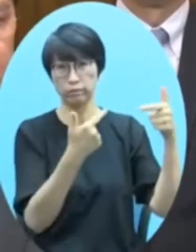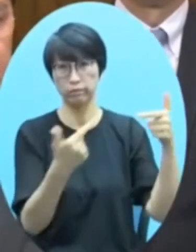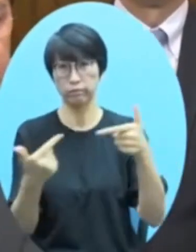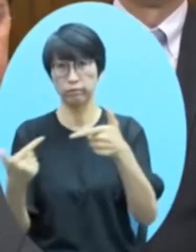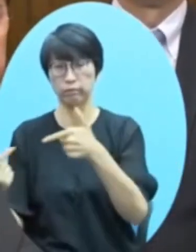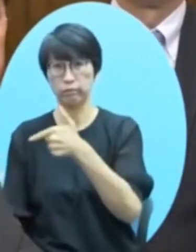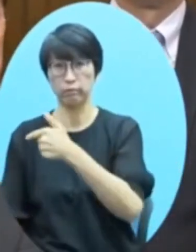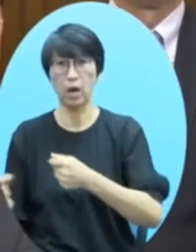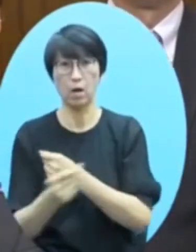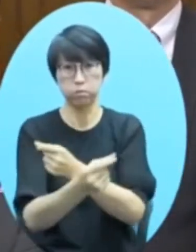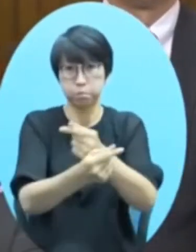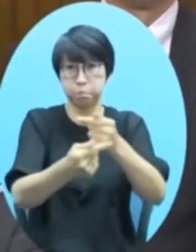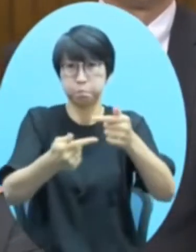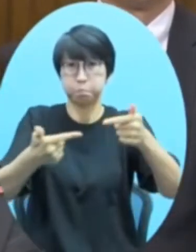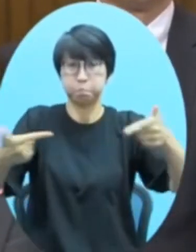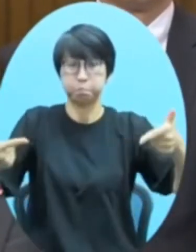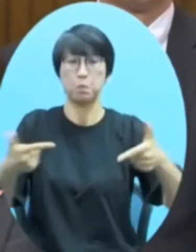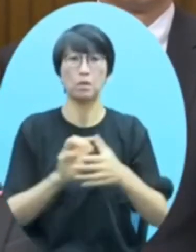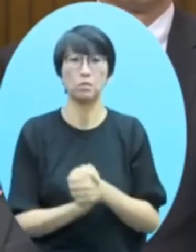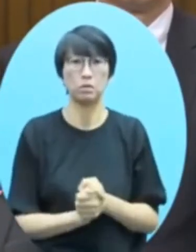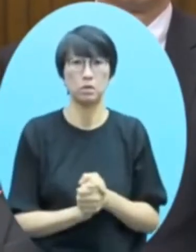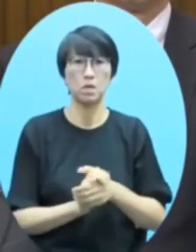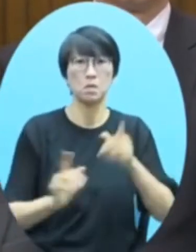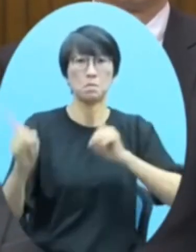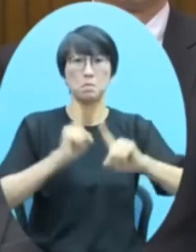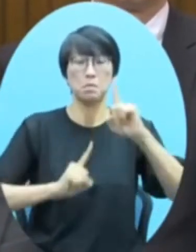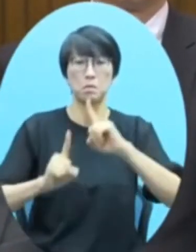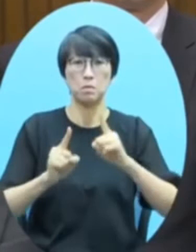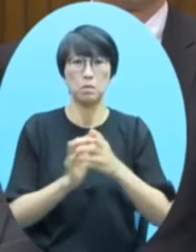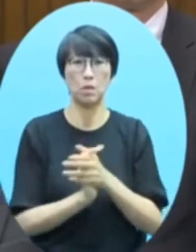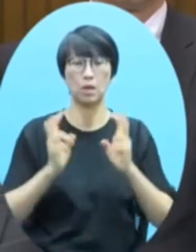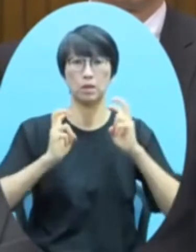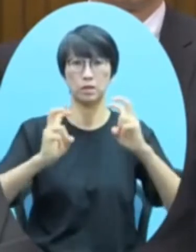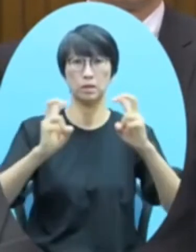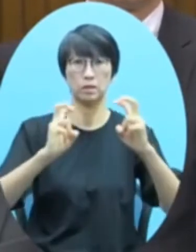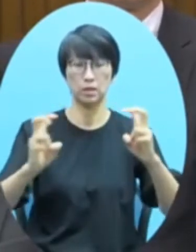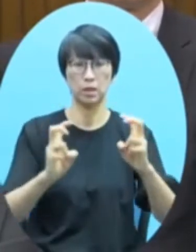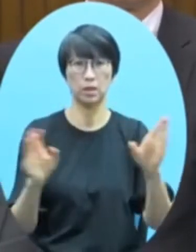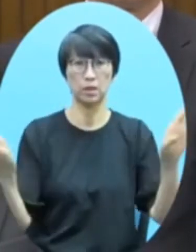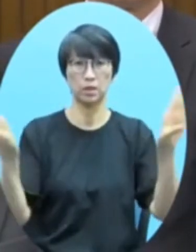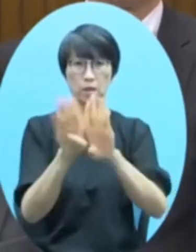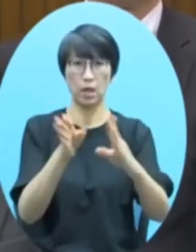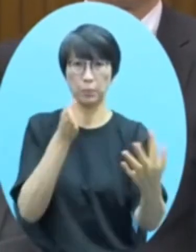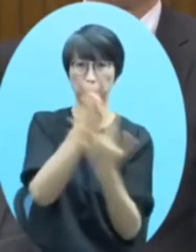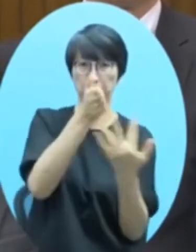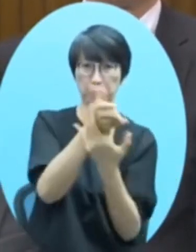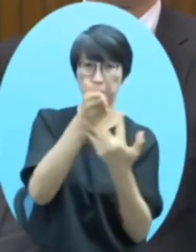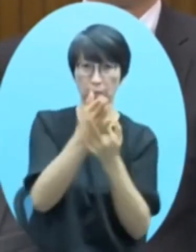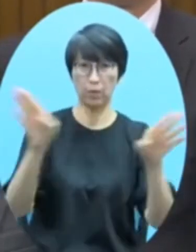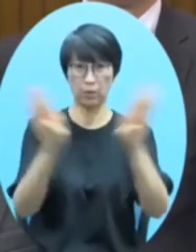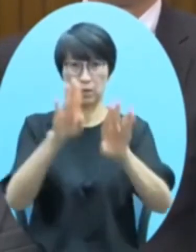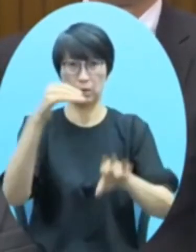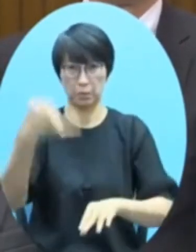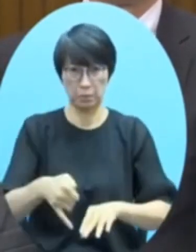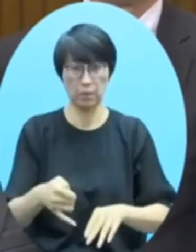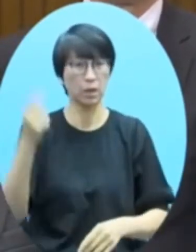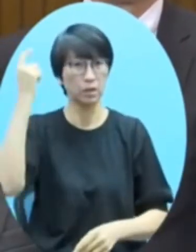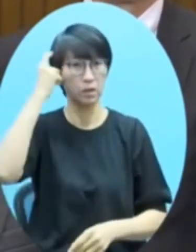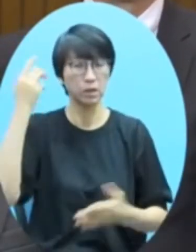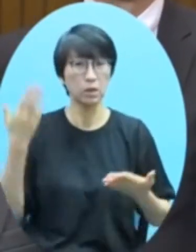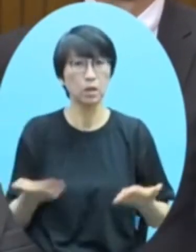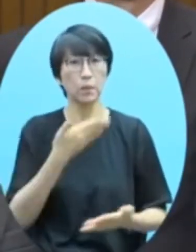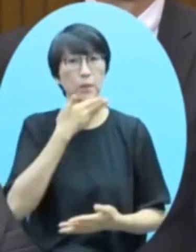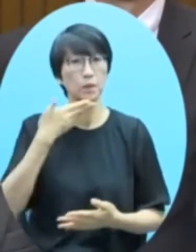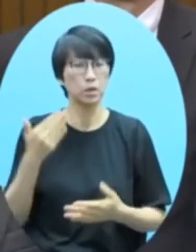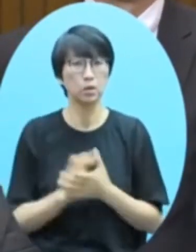級，由任意阻塞地鐵的車門，我知道今早在很